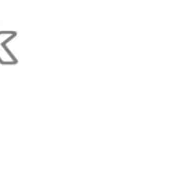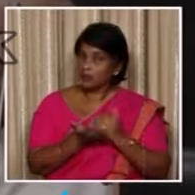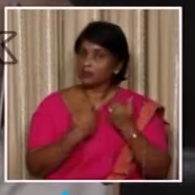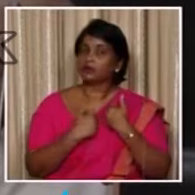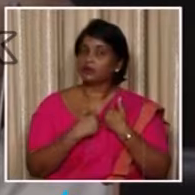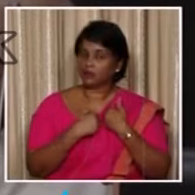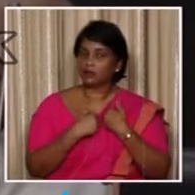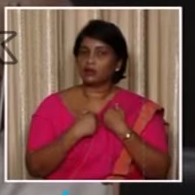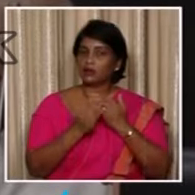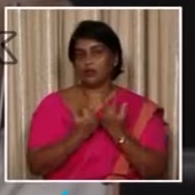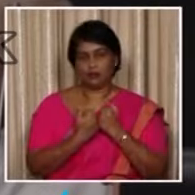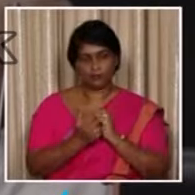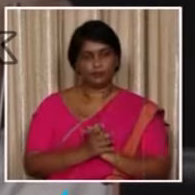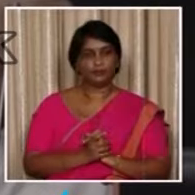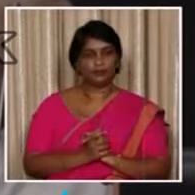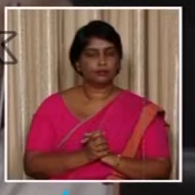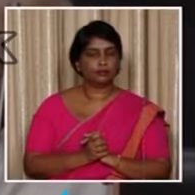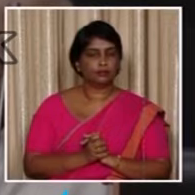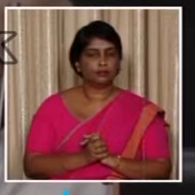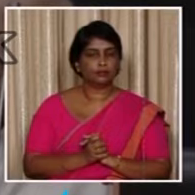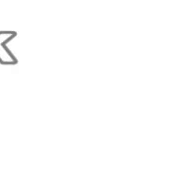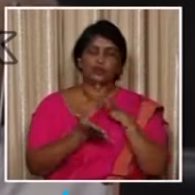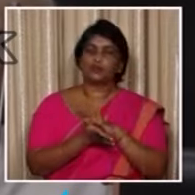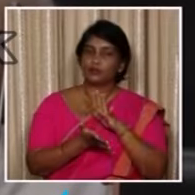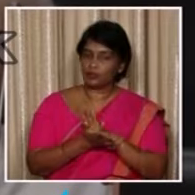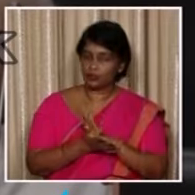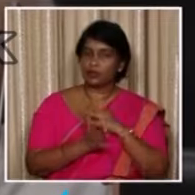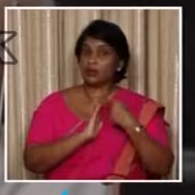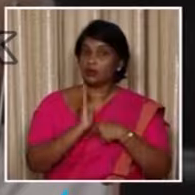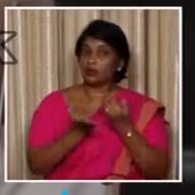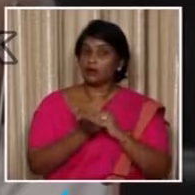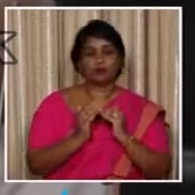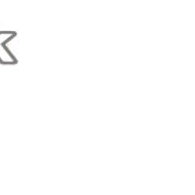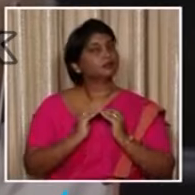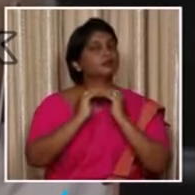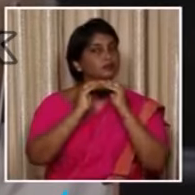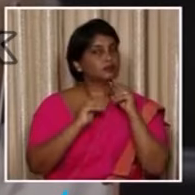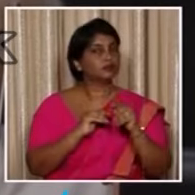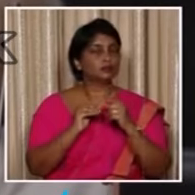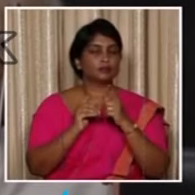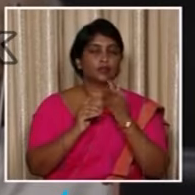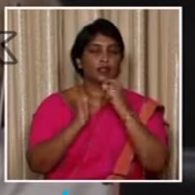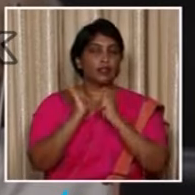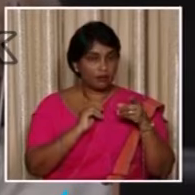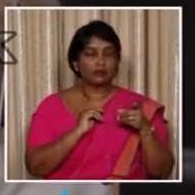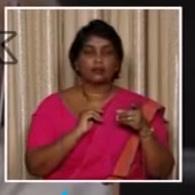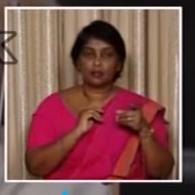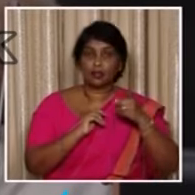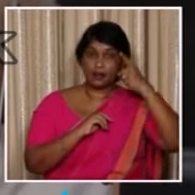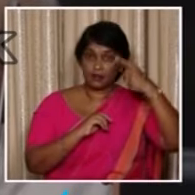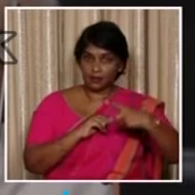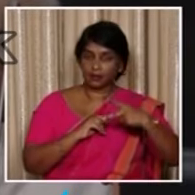අද මම මේ ගරු සභාව අමතන්නේ ලොකු සතුටකින් රට යලි ගොඩ නැංවීමේ විස්තීර්ණ ණය පහසුකමේ